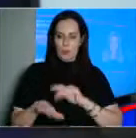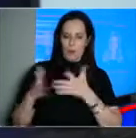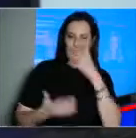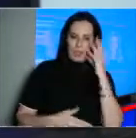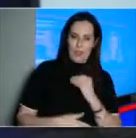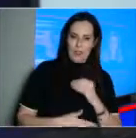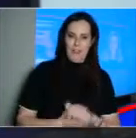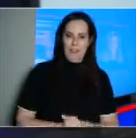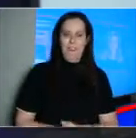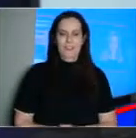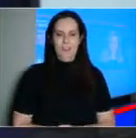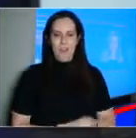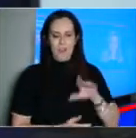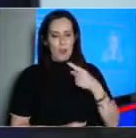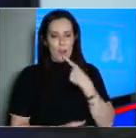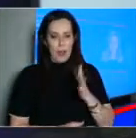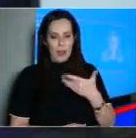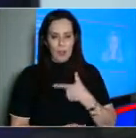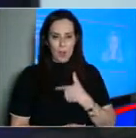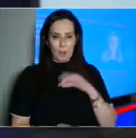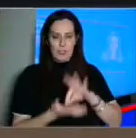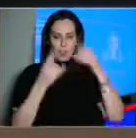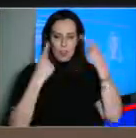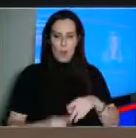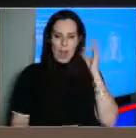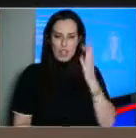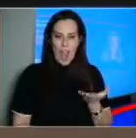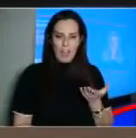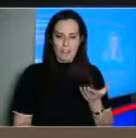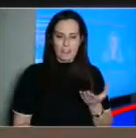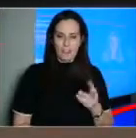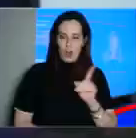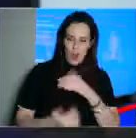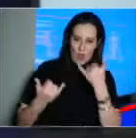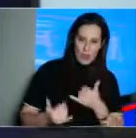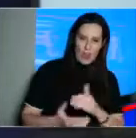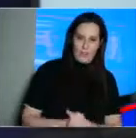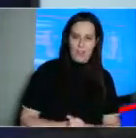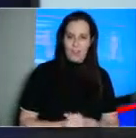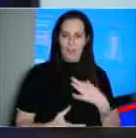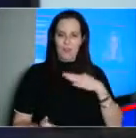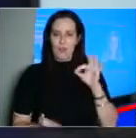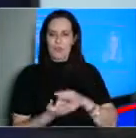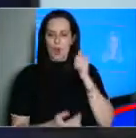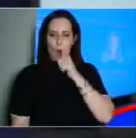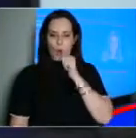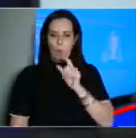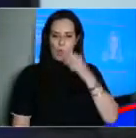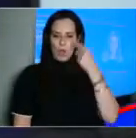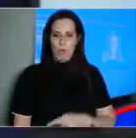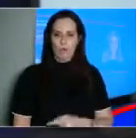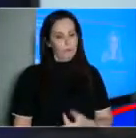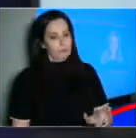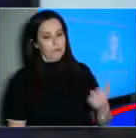שנהנים. איך נהנים כש... אפילו לא דיברנו על איך אנחנו מציינות את יום האישה. חכי, זה לא עכשיו, זה בסוף. אני מציינת כל השנה, אני לא צריכה יום בשביל זה.